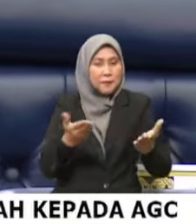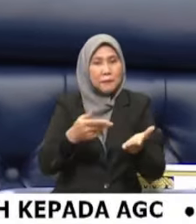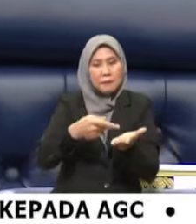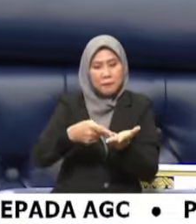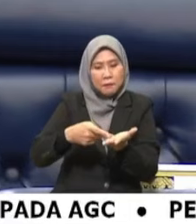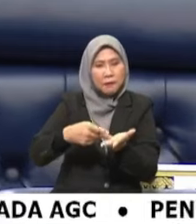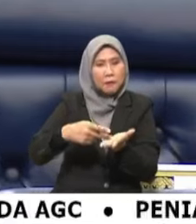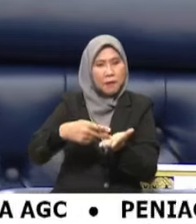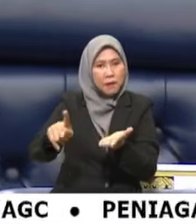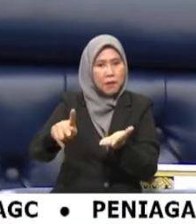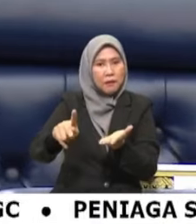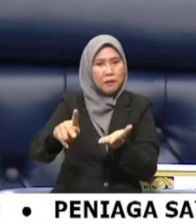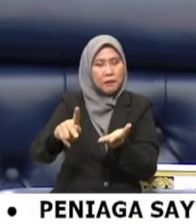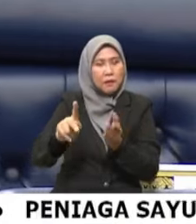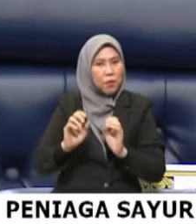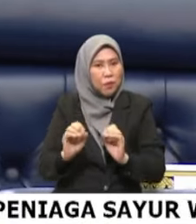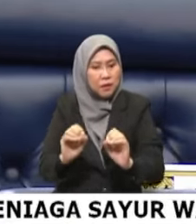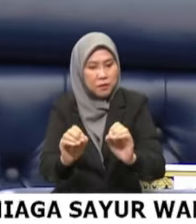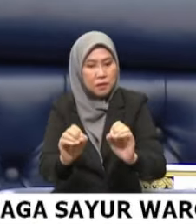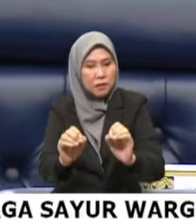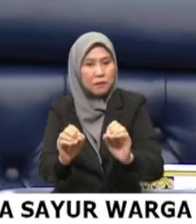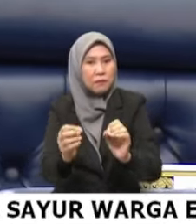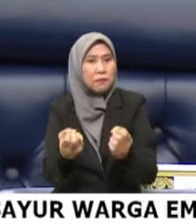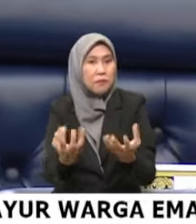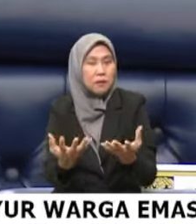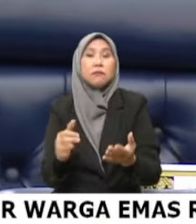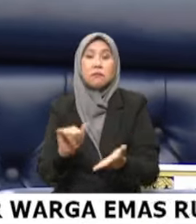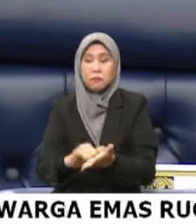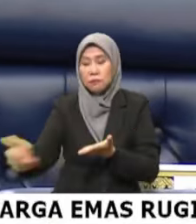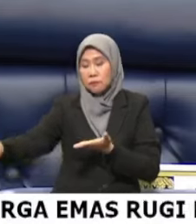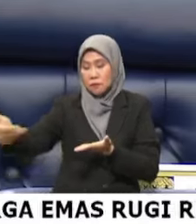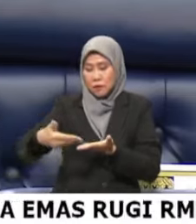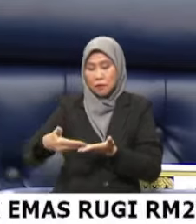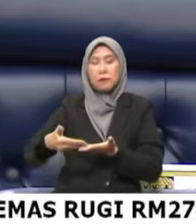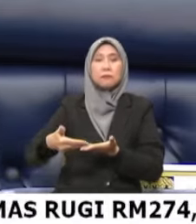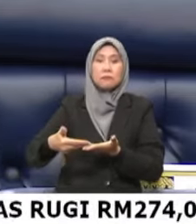bayaran untuk operasi. Saya rasa itu ada satu cadangan yang